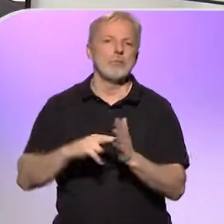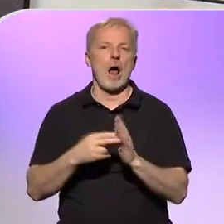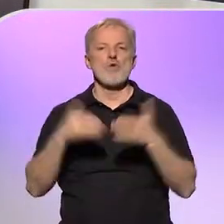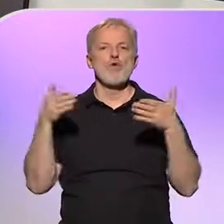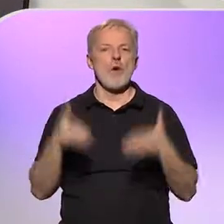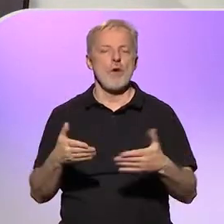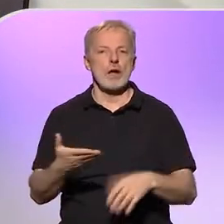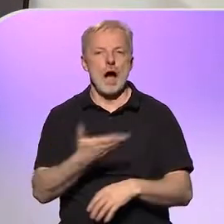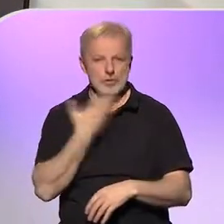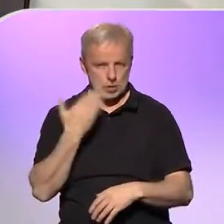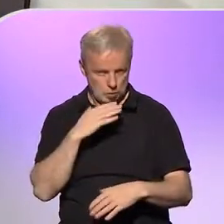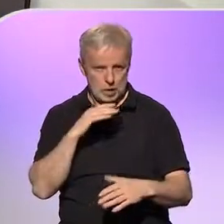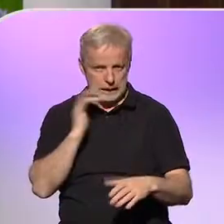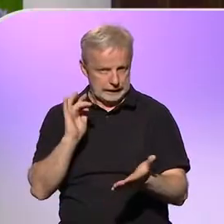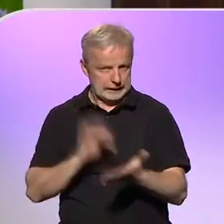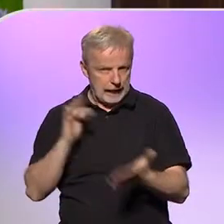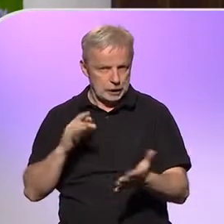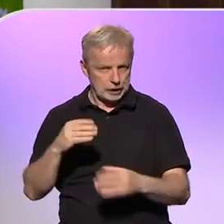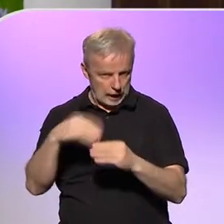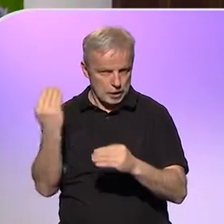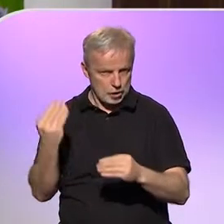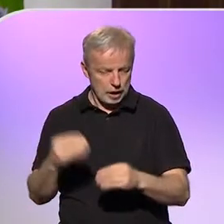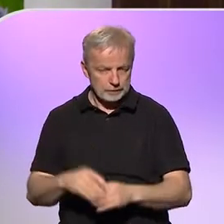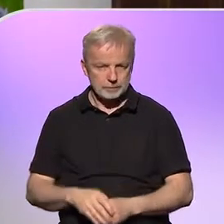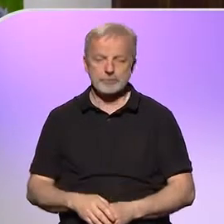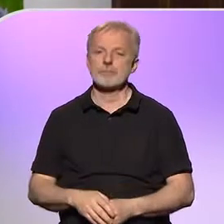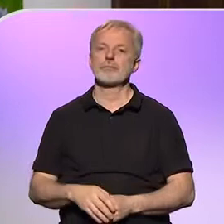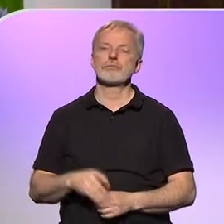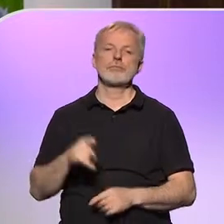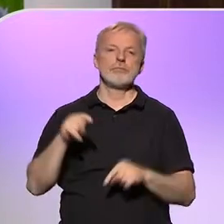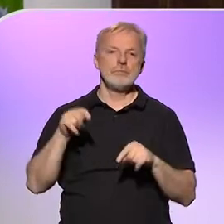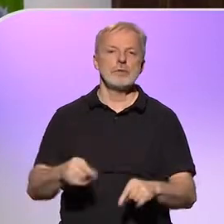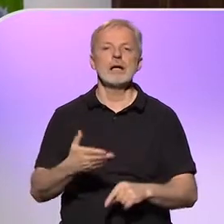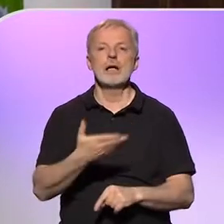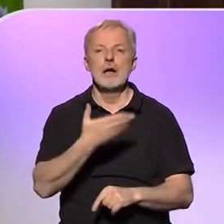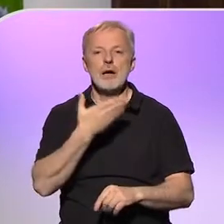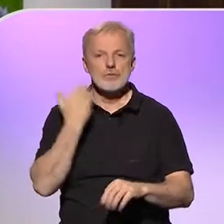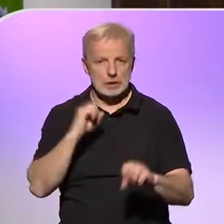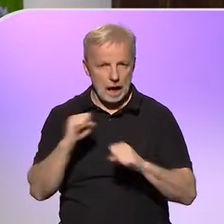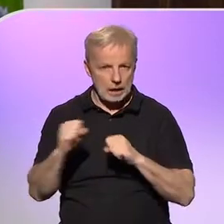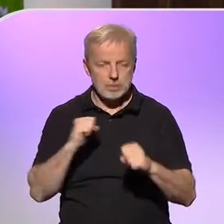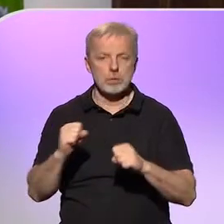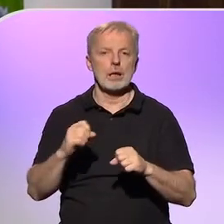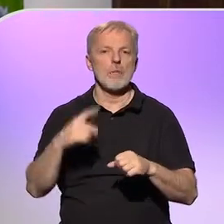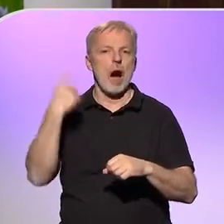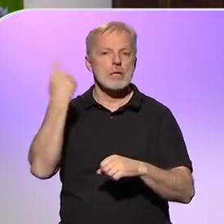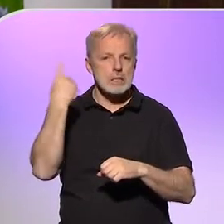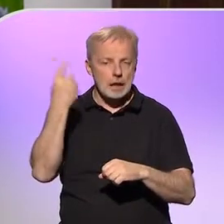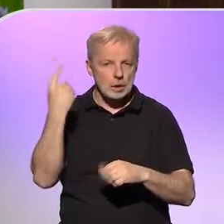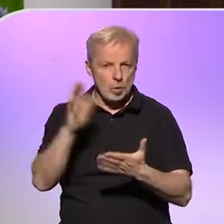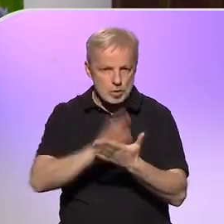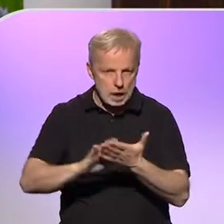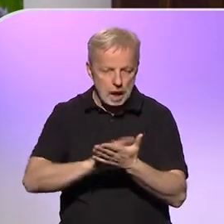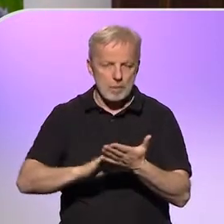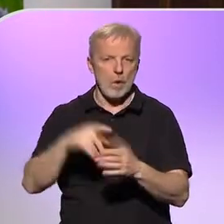tak nám stačí to, co máme tady? Když jste v Čechách, tak je to v pořádku, protože převoz vám máte hrazený, je to